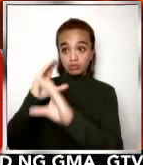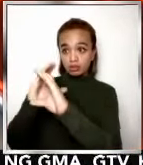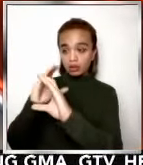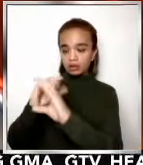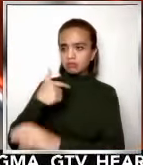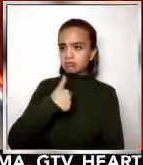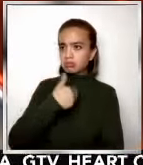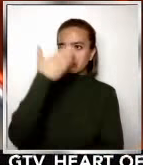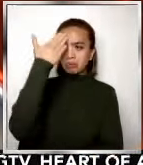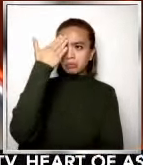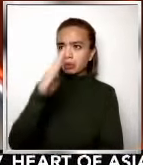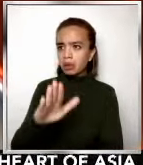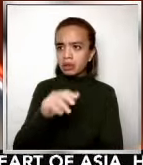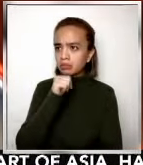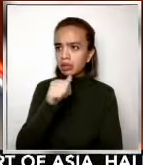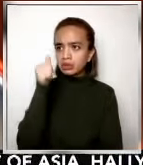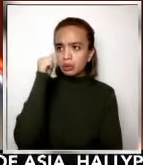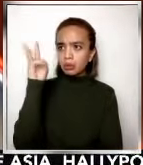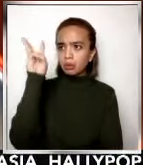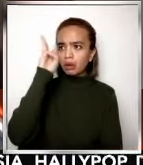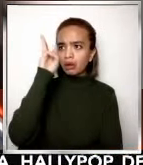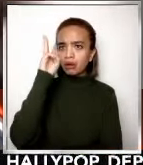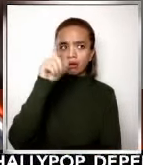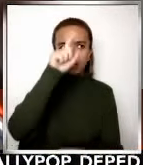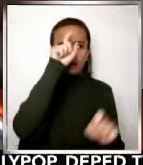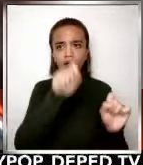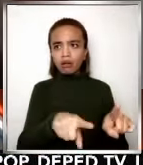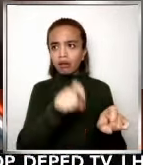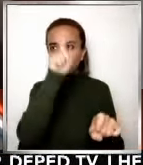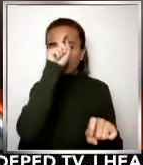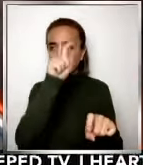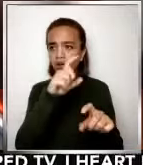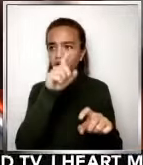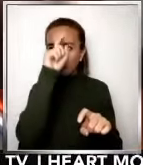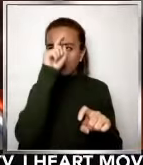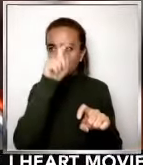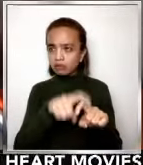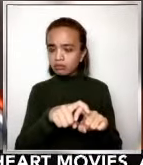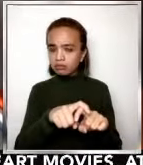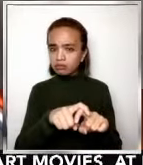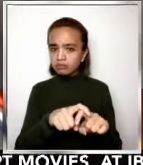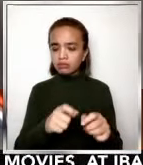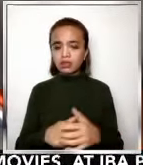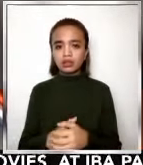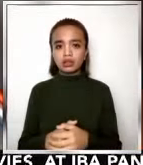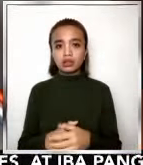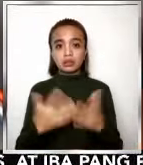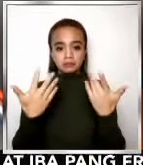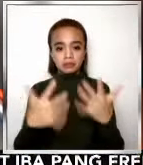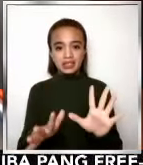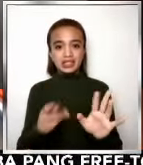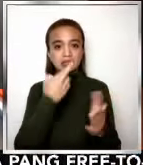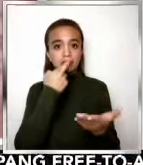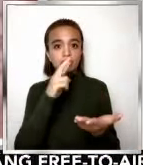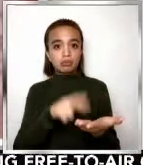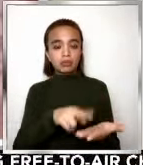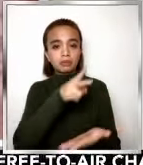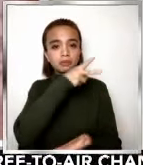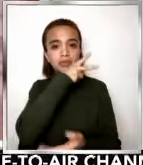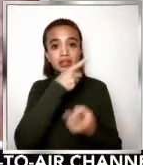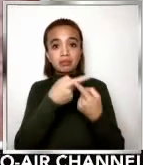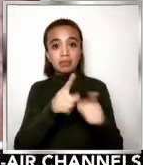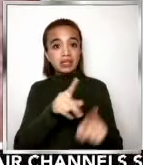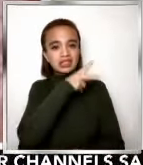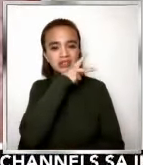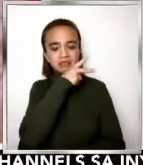bangko eh. Nai-report na ng mga biktima ang sospek sa barangay office, pero hindi raw nakikipagtulungan ang salarin.